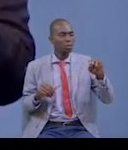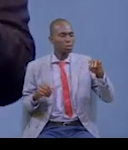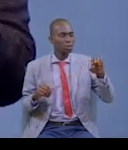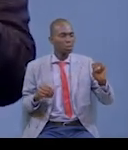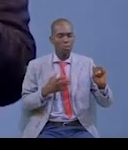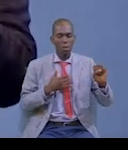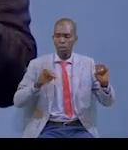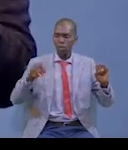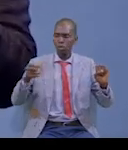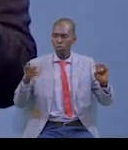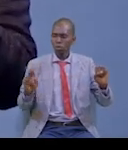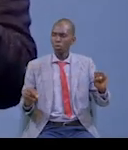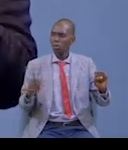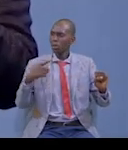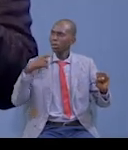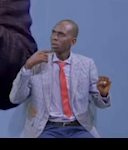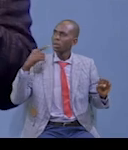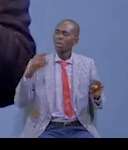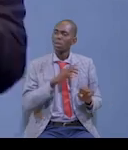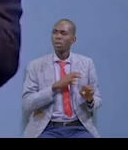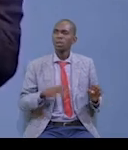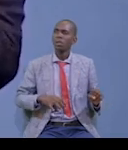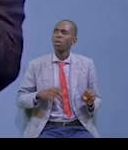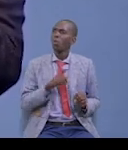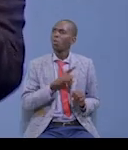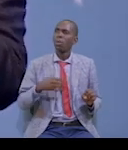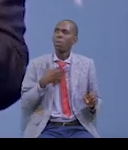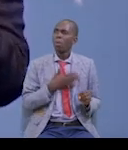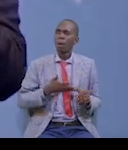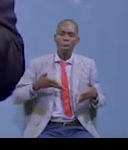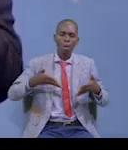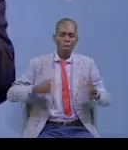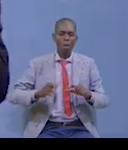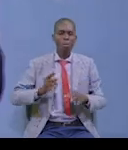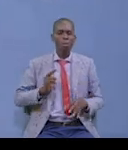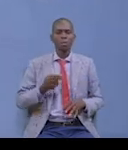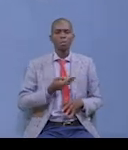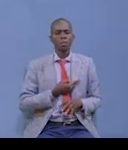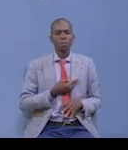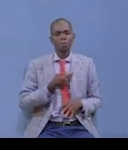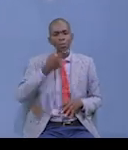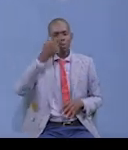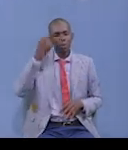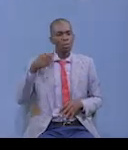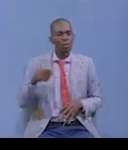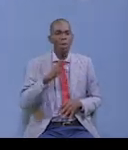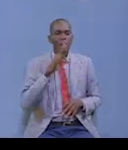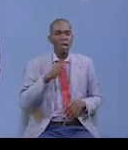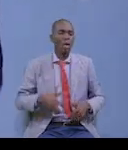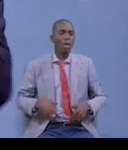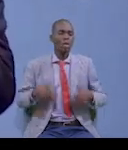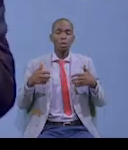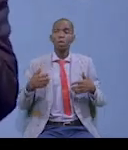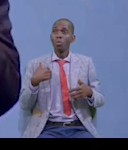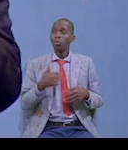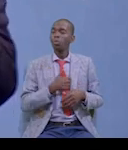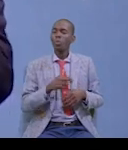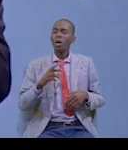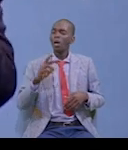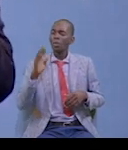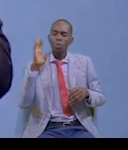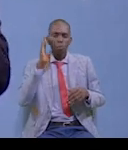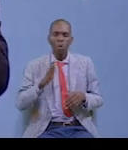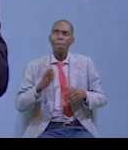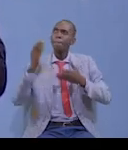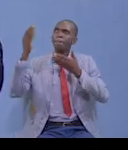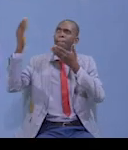ఏమన్నారంటే, Lord permit us. ప్రభు మాకు అనుమతి ఇవ్వండి. They were angry. మరి కోపం వచ్చింది. Will call down fire from